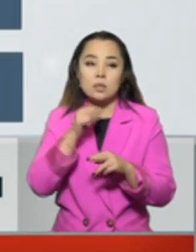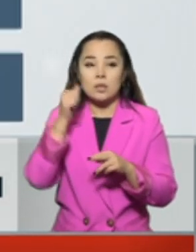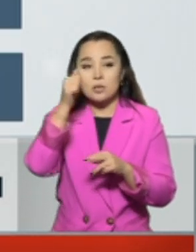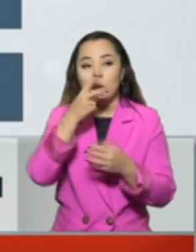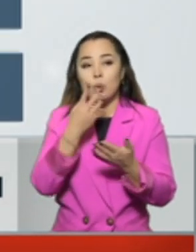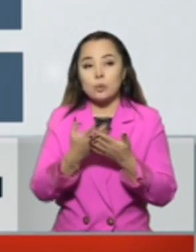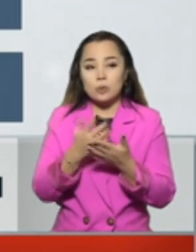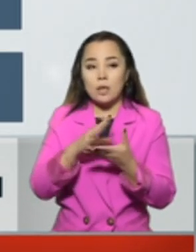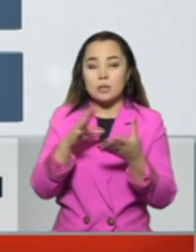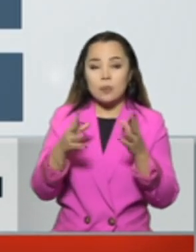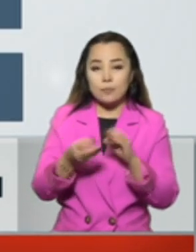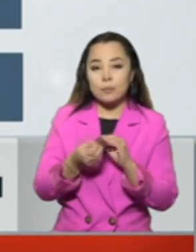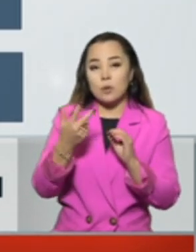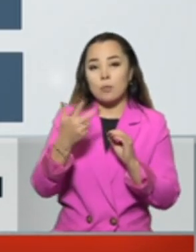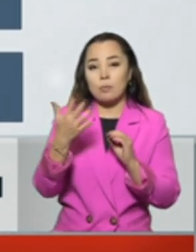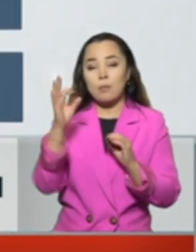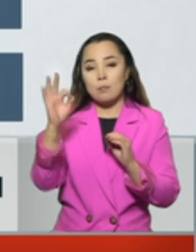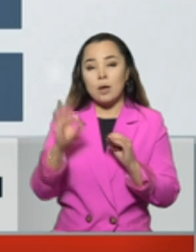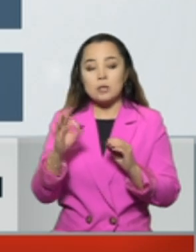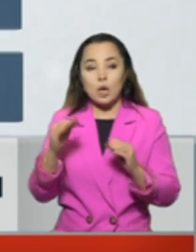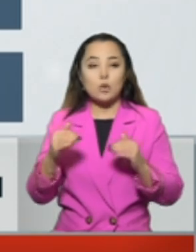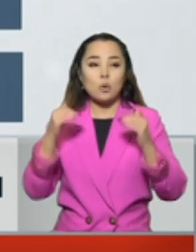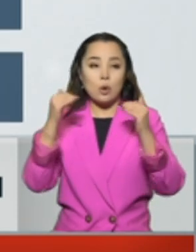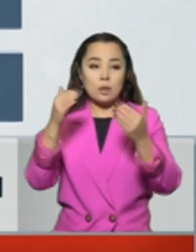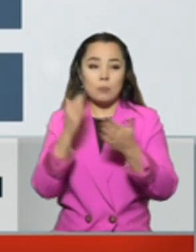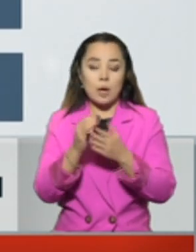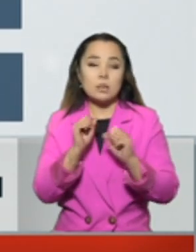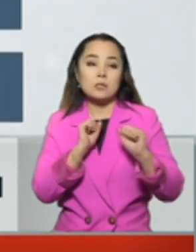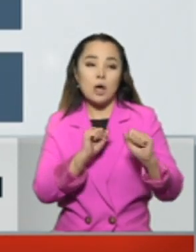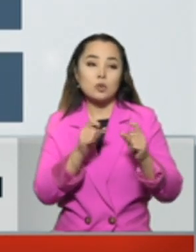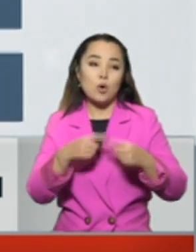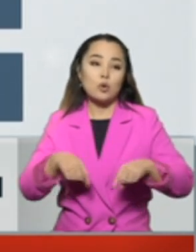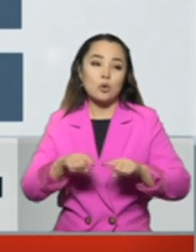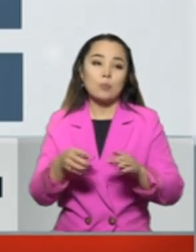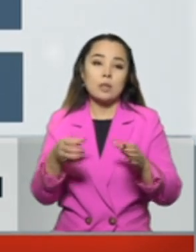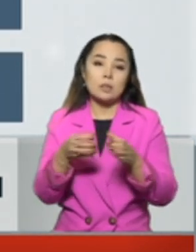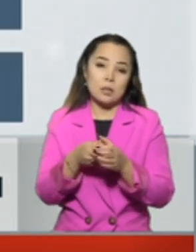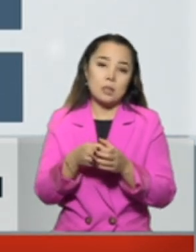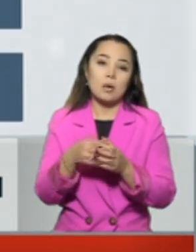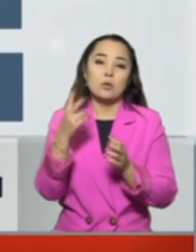жылғы көрсеткіштен 35% жоғары. Сақтандыру ұйымдарына